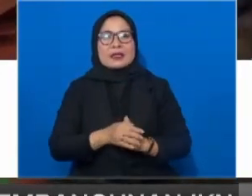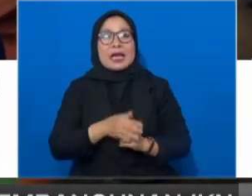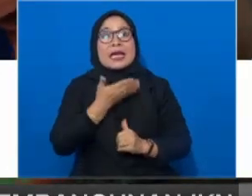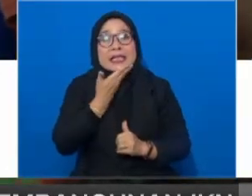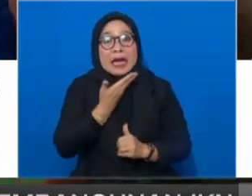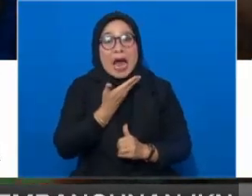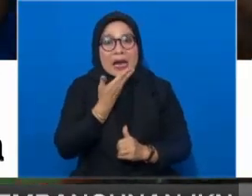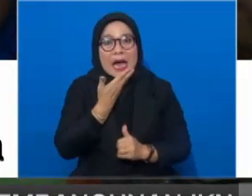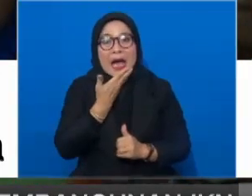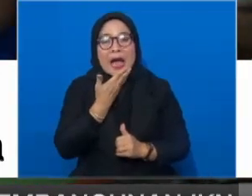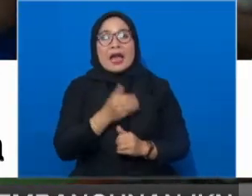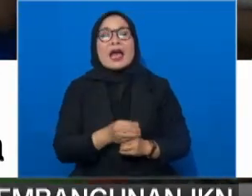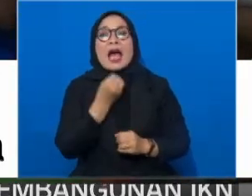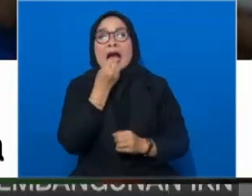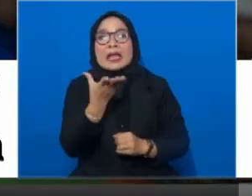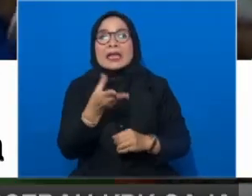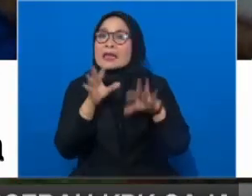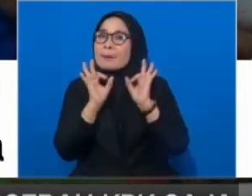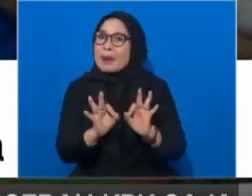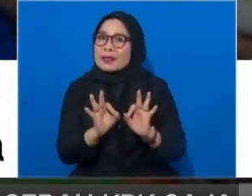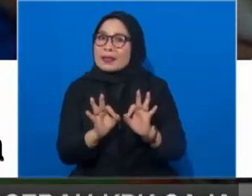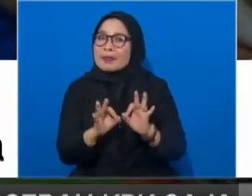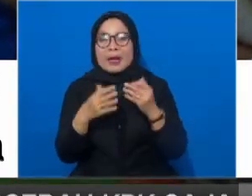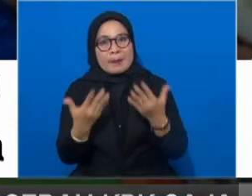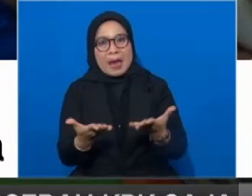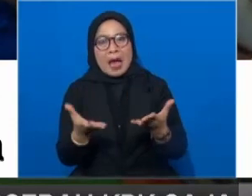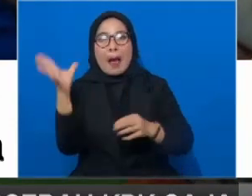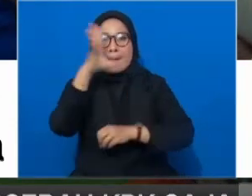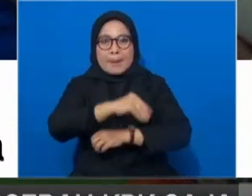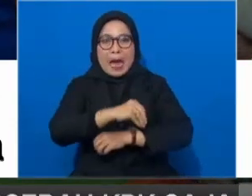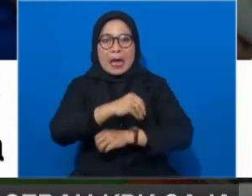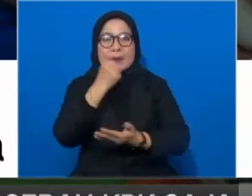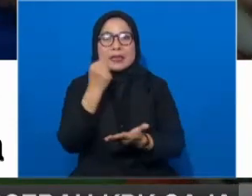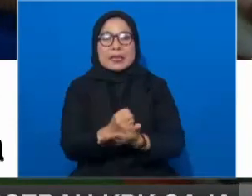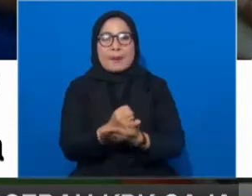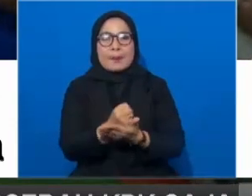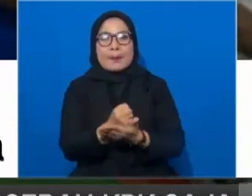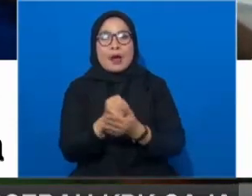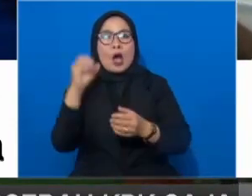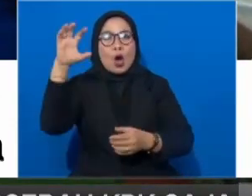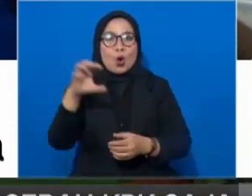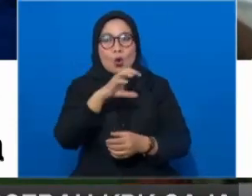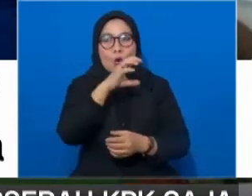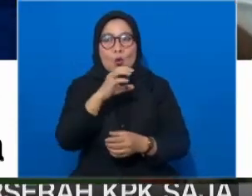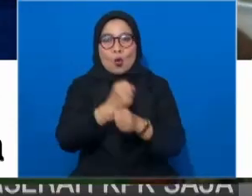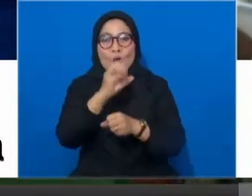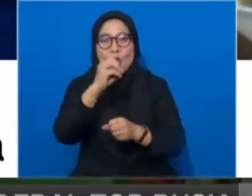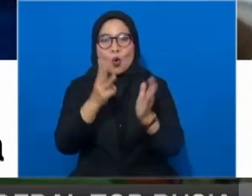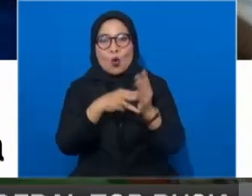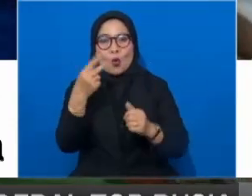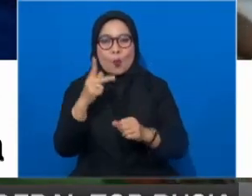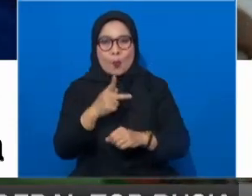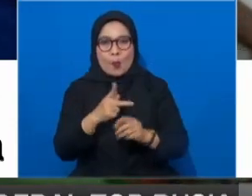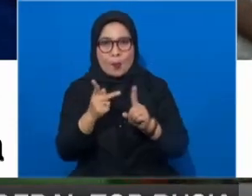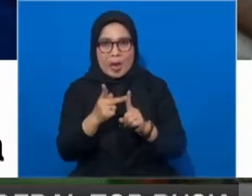untuk menggambarkan bagaimana perayaan malam Cap Gomeh di tempat ini. Jadi tidak ada hingar-bingar yang berlebihan, bisa dikatakan